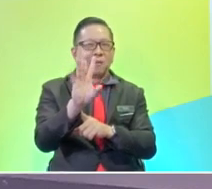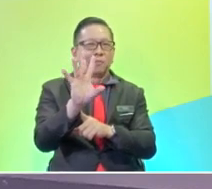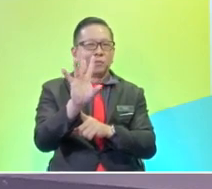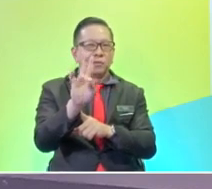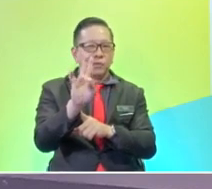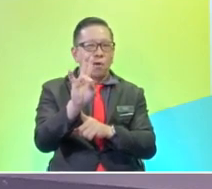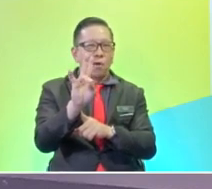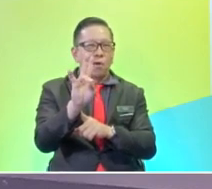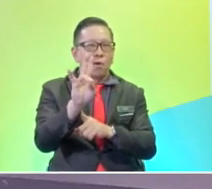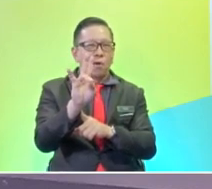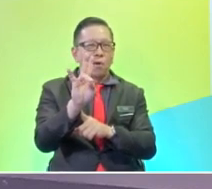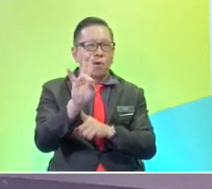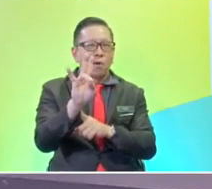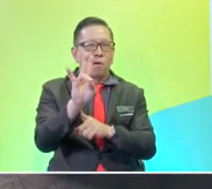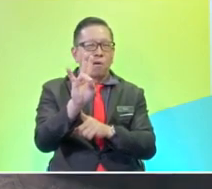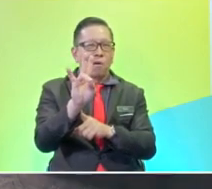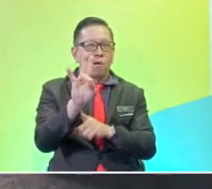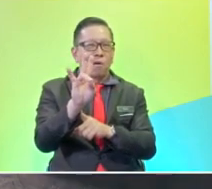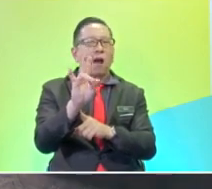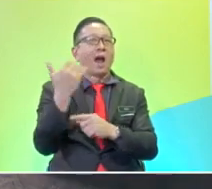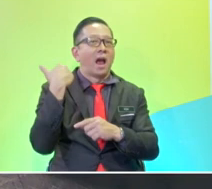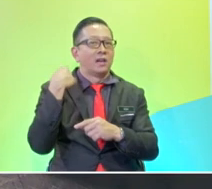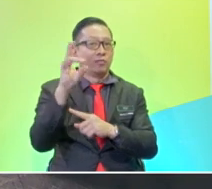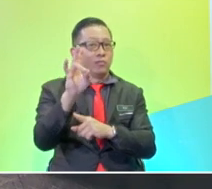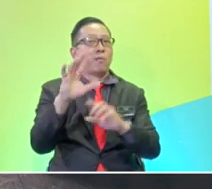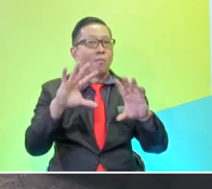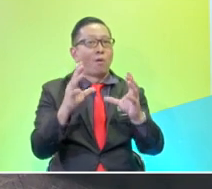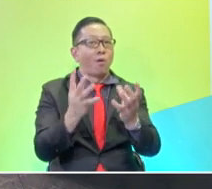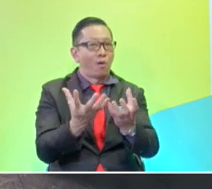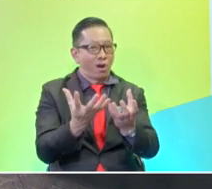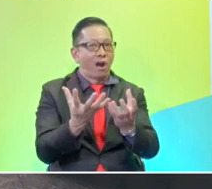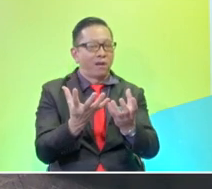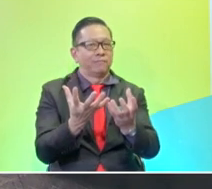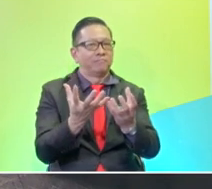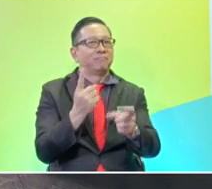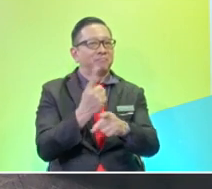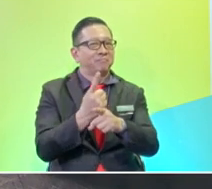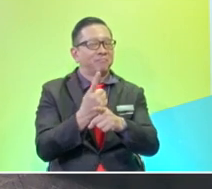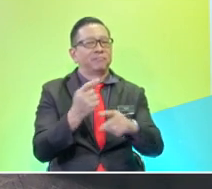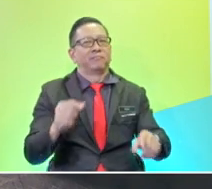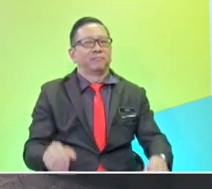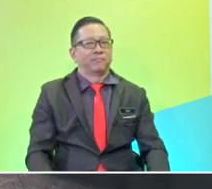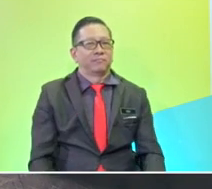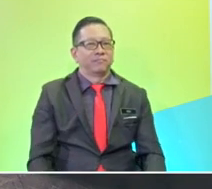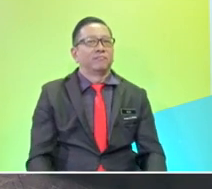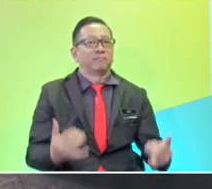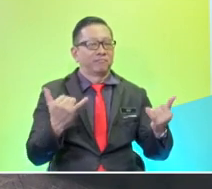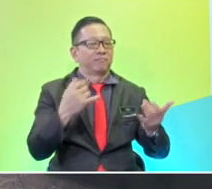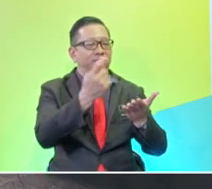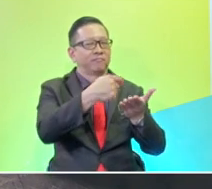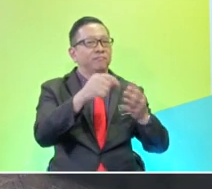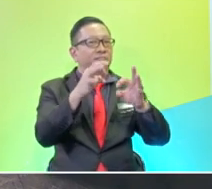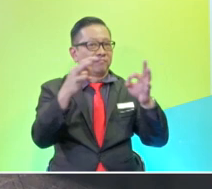tujuh sekarang kita ada 7 biji bola Betul tak betul nah ini saya guna Tuliskan kita ada